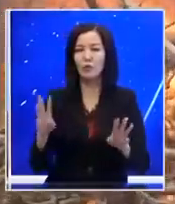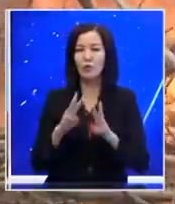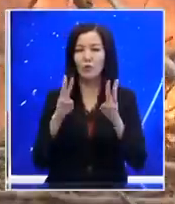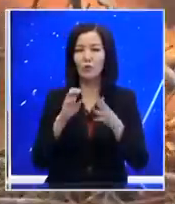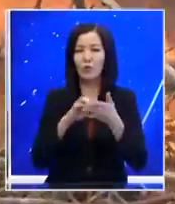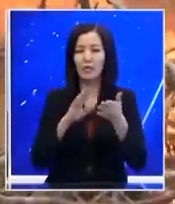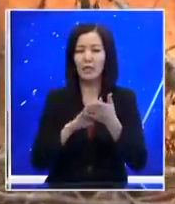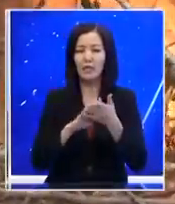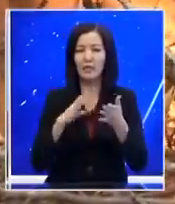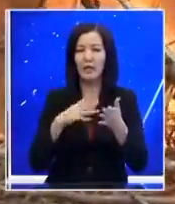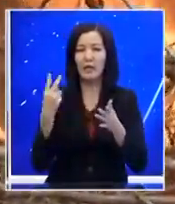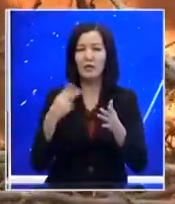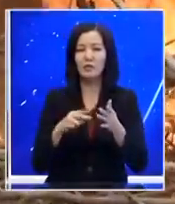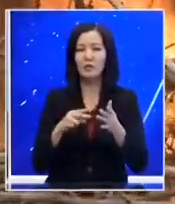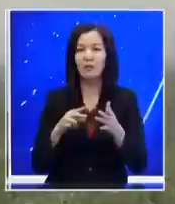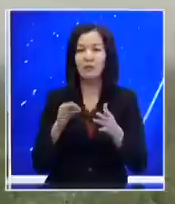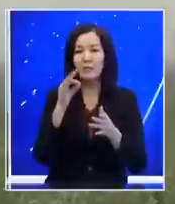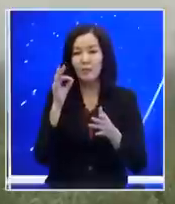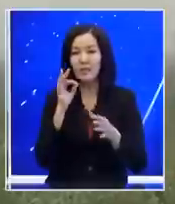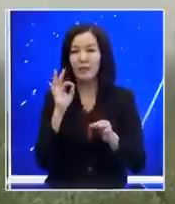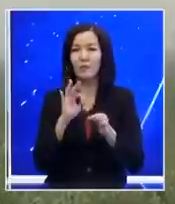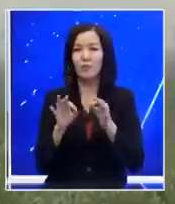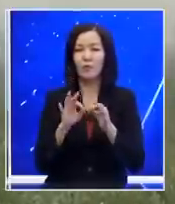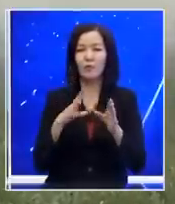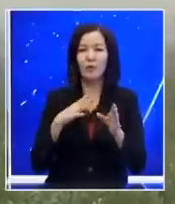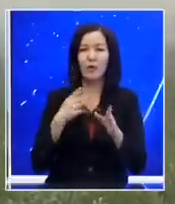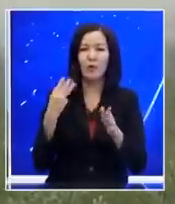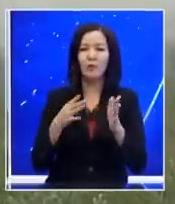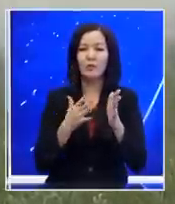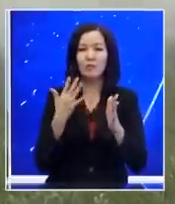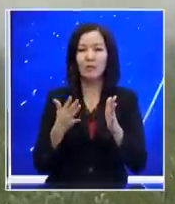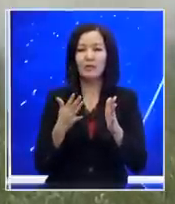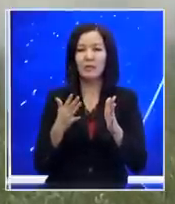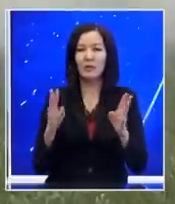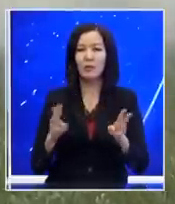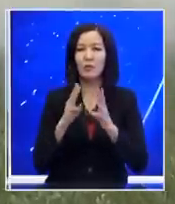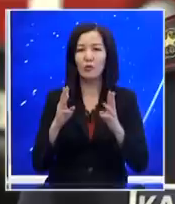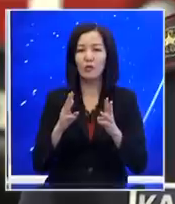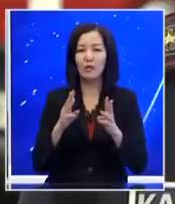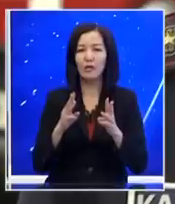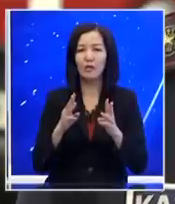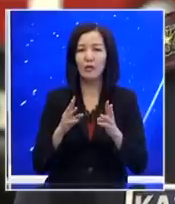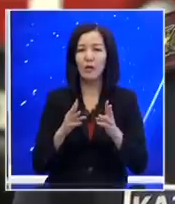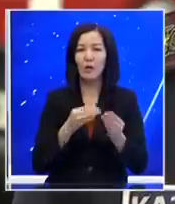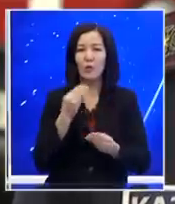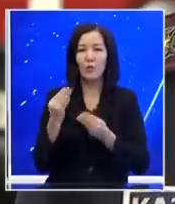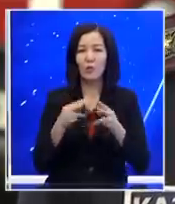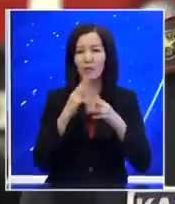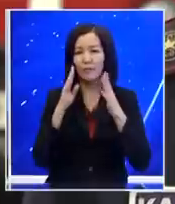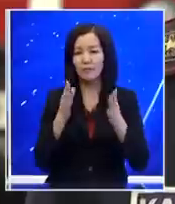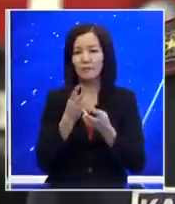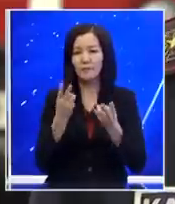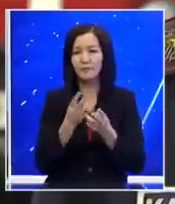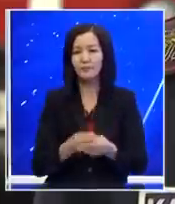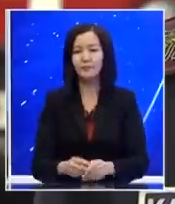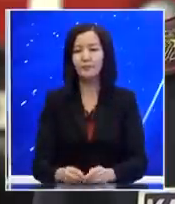тіркелді. Оның ішінде 20-сы әдейі өртеу фактісі болса, 35-і отты абайсыз пайдалану. На территории Алматинской области